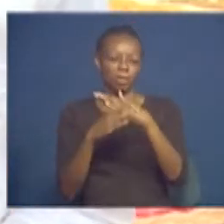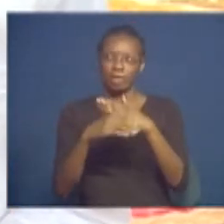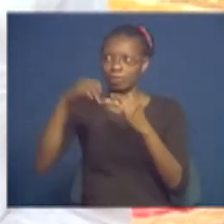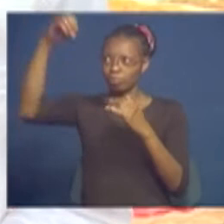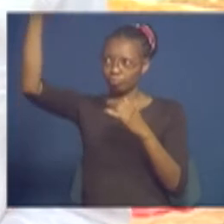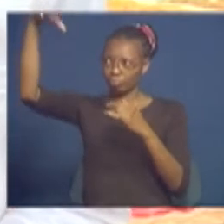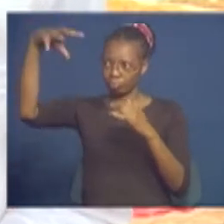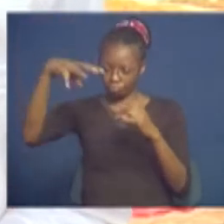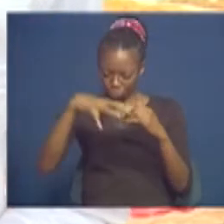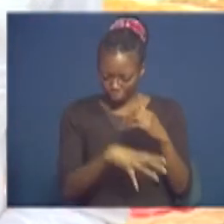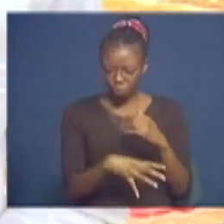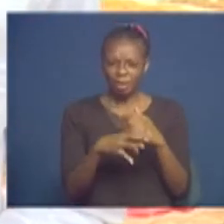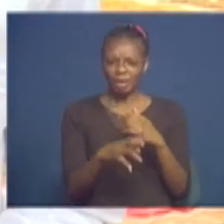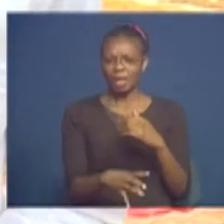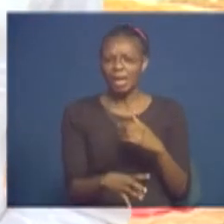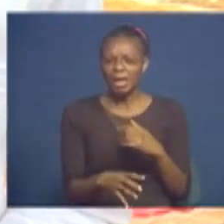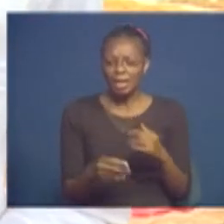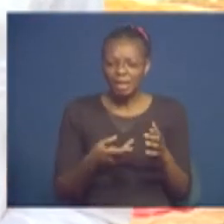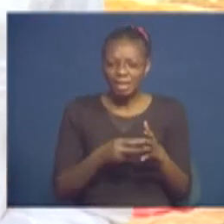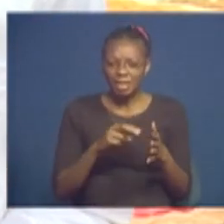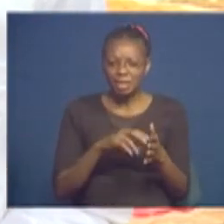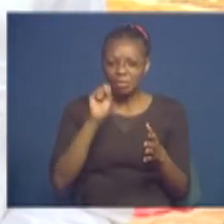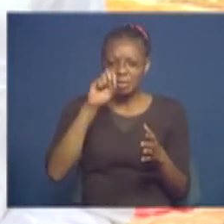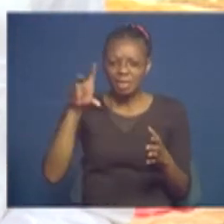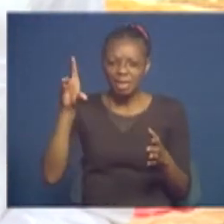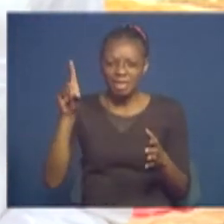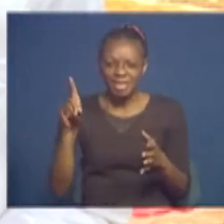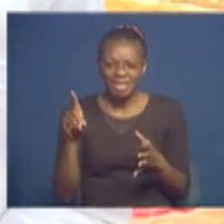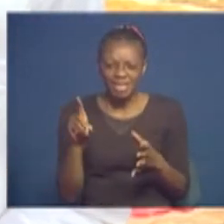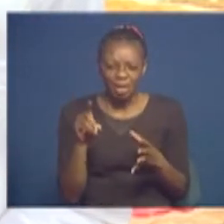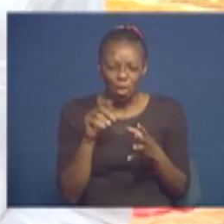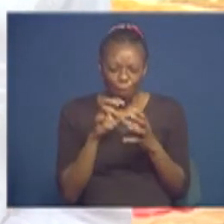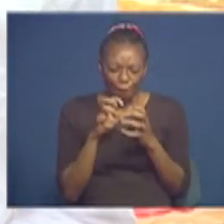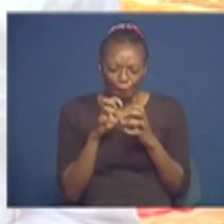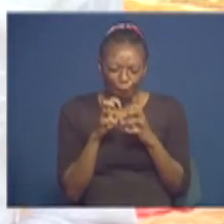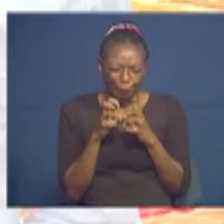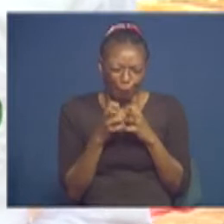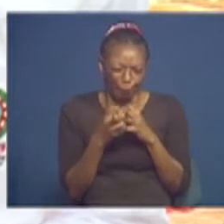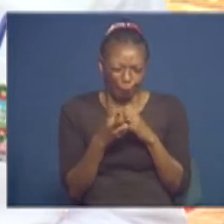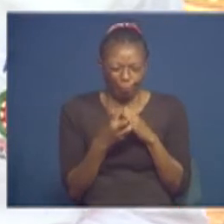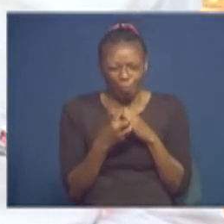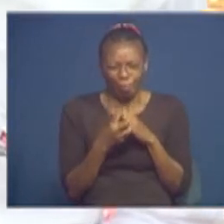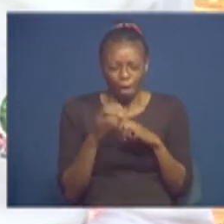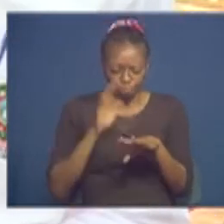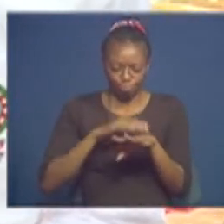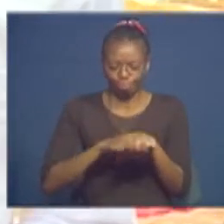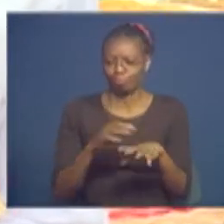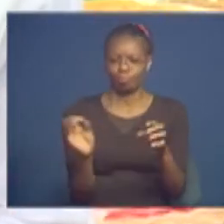direct kwa mbegu, sababu ina madhara zake. Ile mbegu ikipigwa na yale miale ya